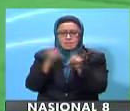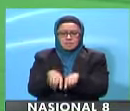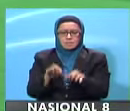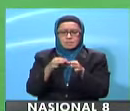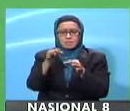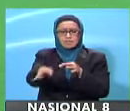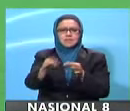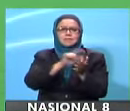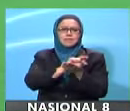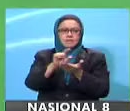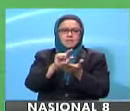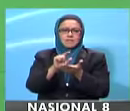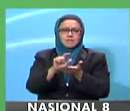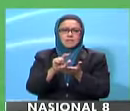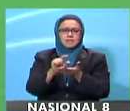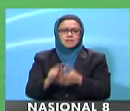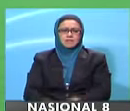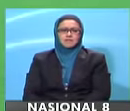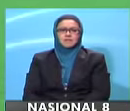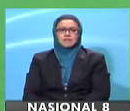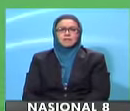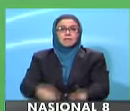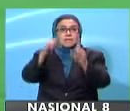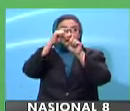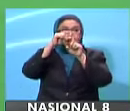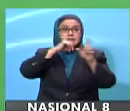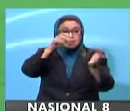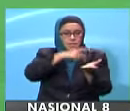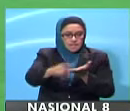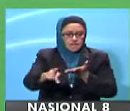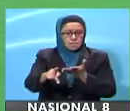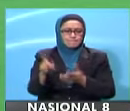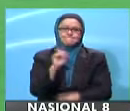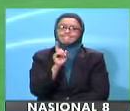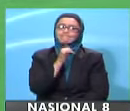cakap, perkataan tidak dibayar itu tidak wujud. Mungkin lambat bayar.